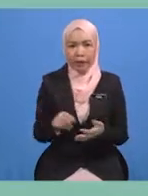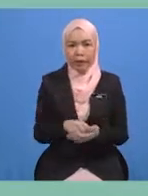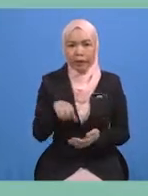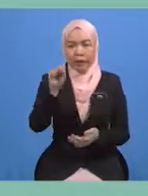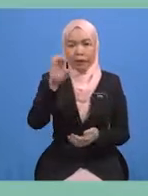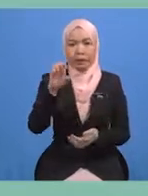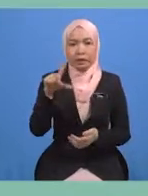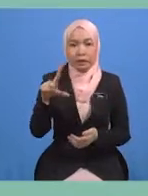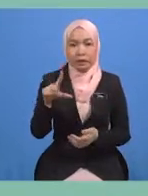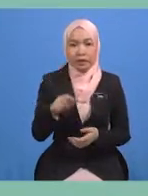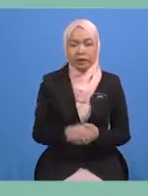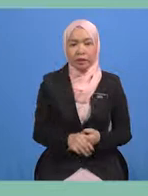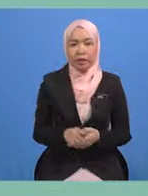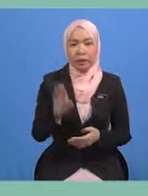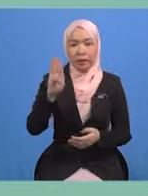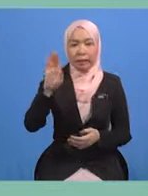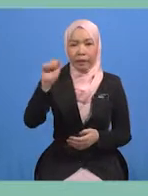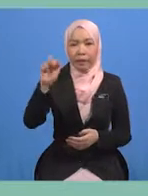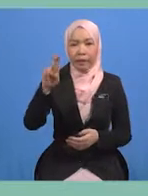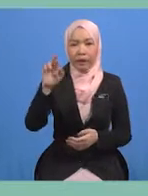atau sel kanser.